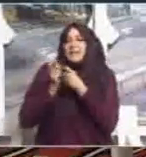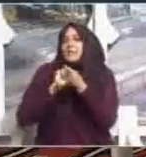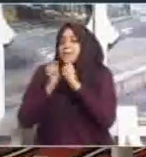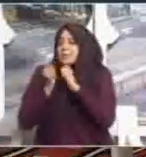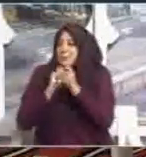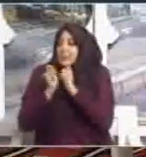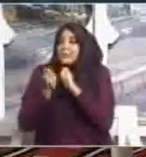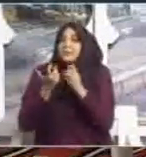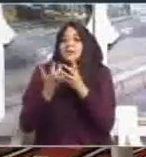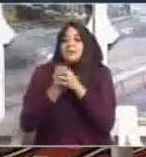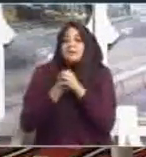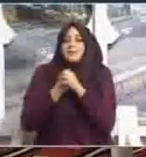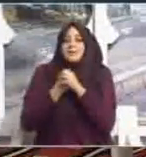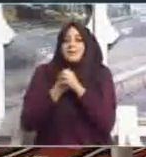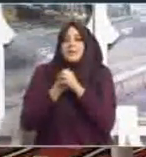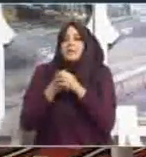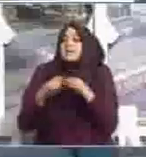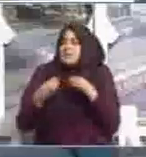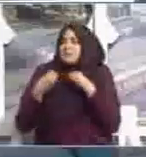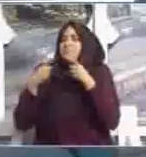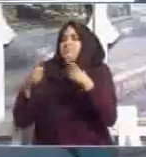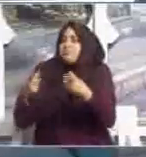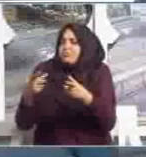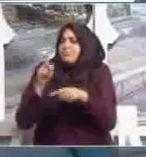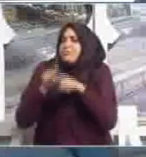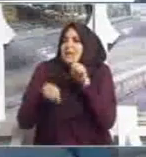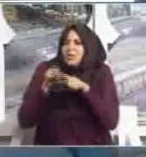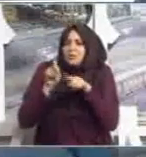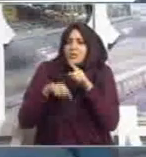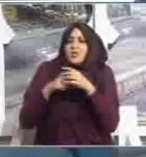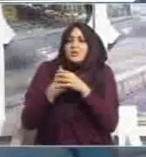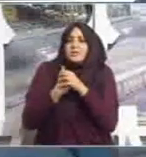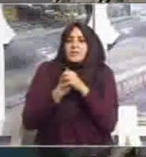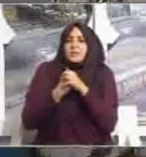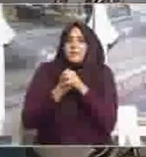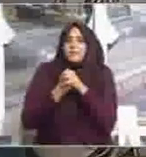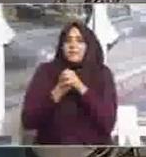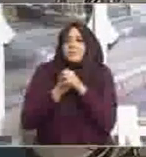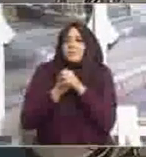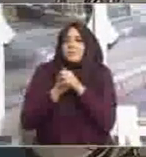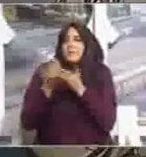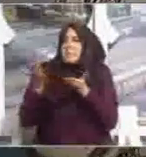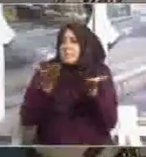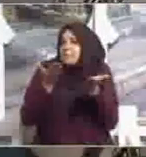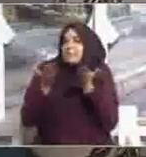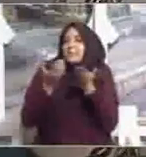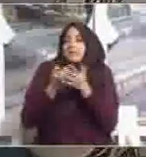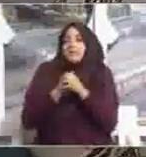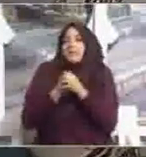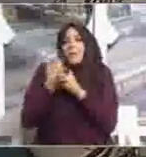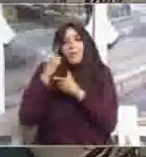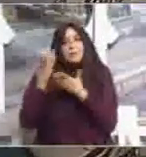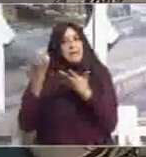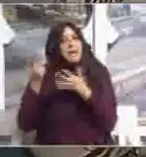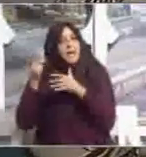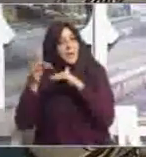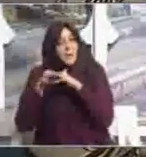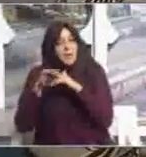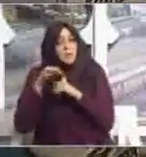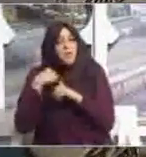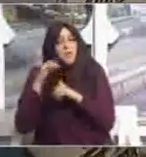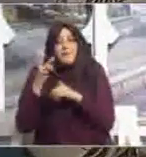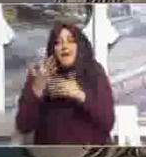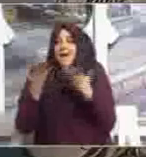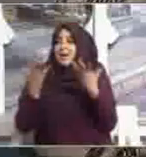تخالطها وتكرمها كما نقول احنا، عاود تكسبها ليها باش من بعد تقولها بمعنى شوف الزوج تاعك خويا وكذا